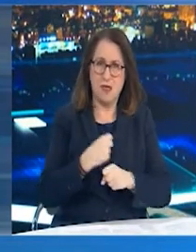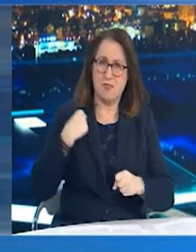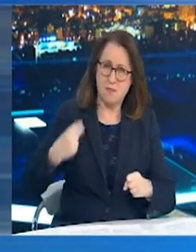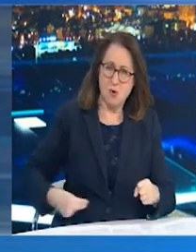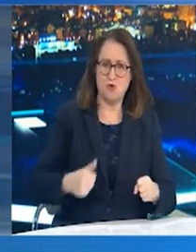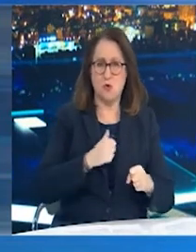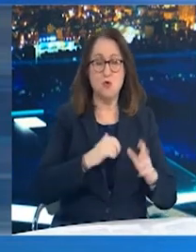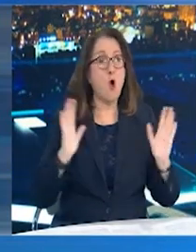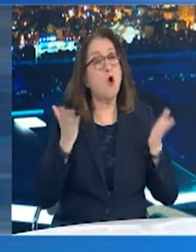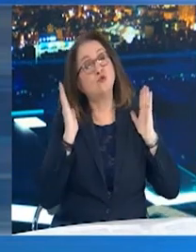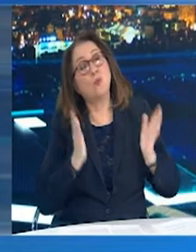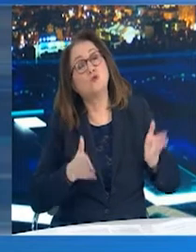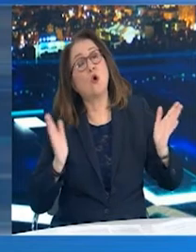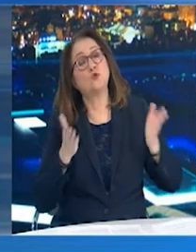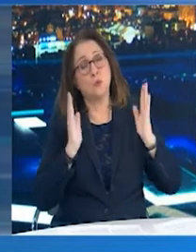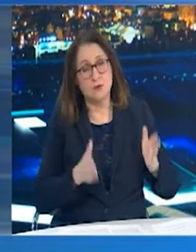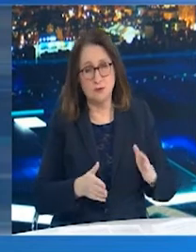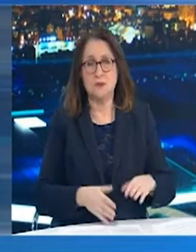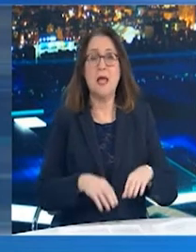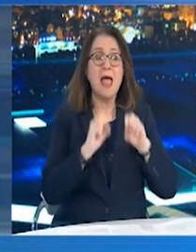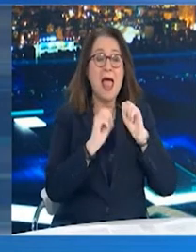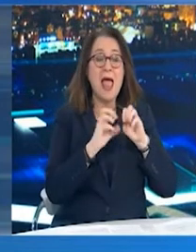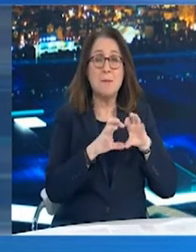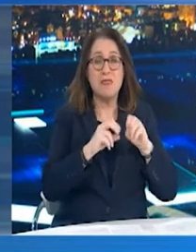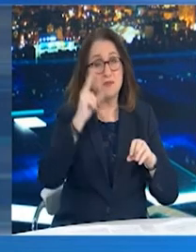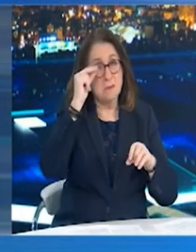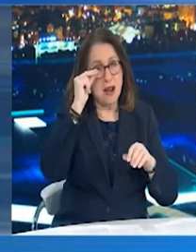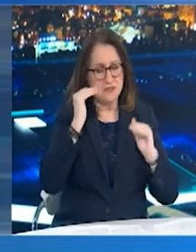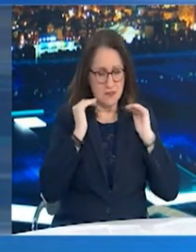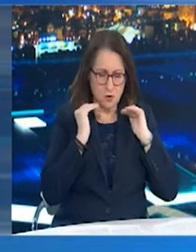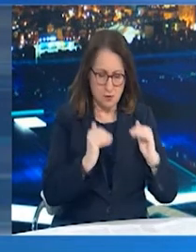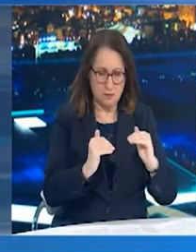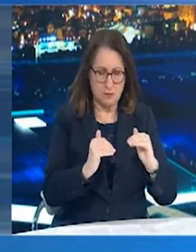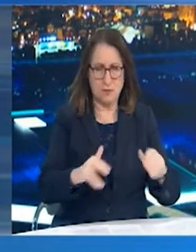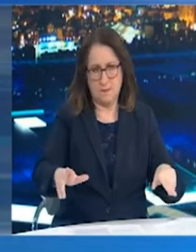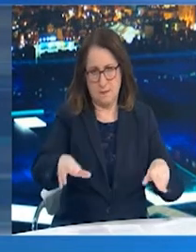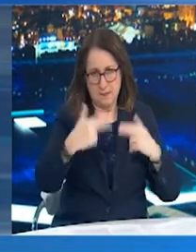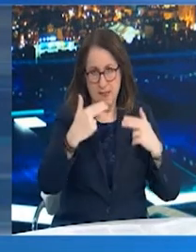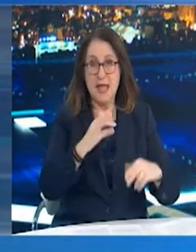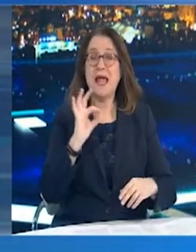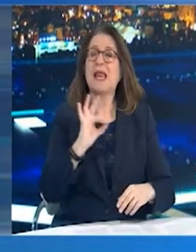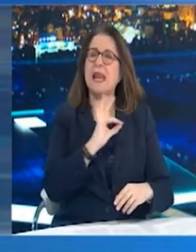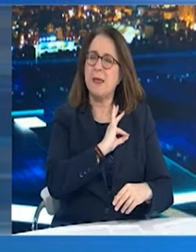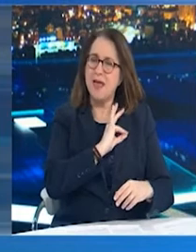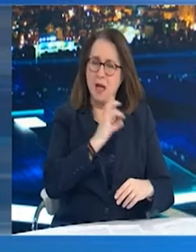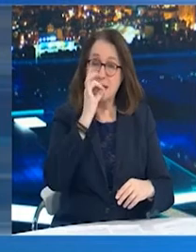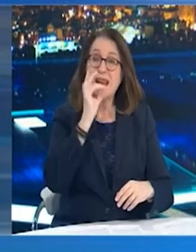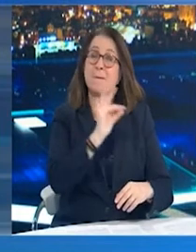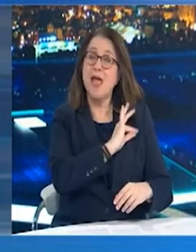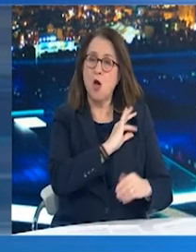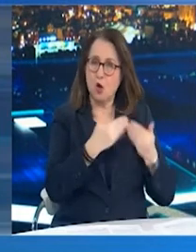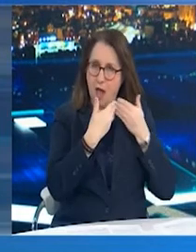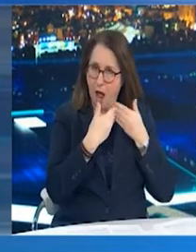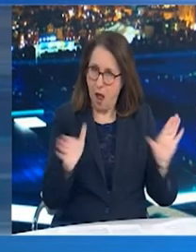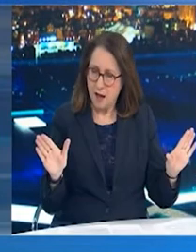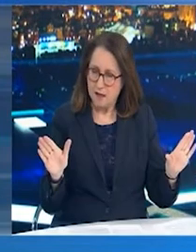Τηλεκπαίδευση σε ανώτατα και ανώτατα εκπαιδευτικά ιδρύματα, ανοιχτά τα νηπιαγωγεία, δημοτικά σχολεία και όλα τα σχολεία